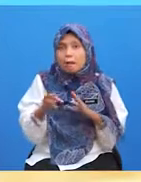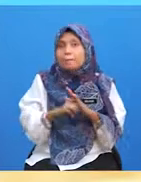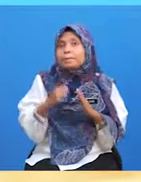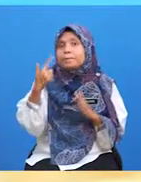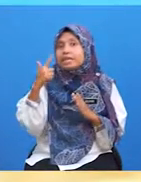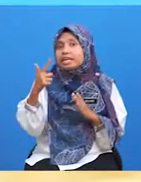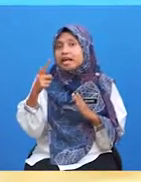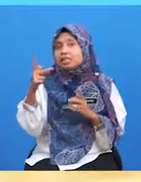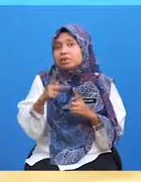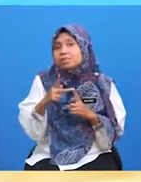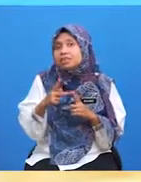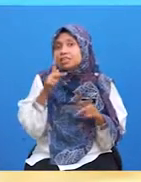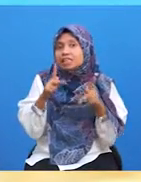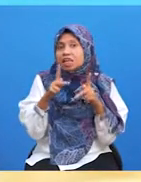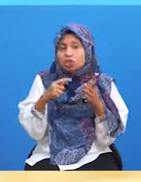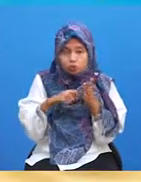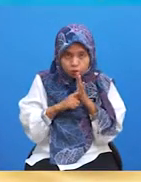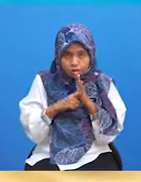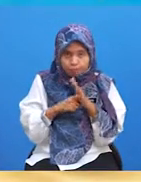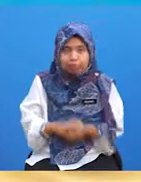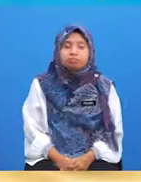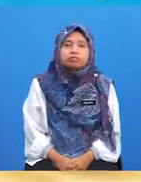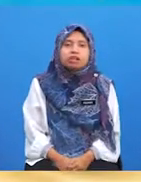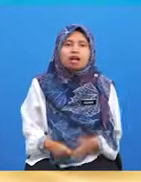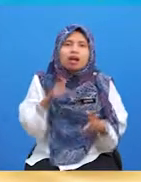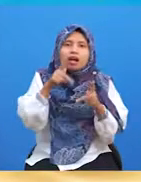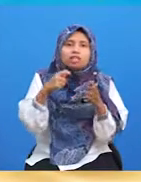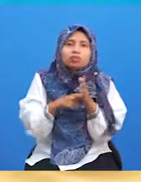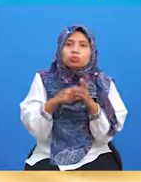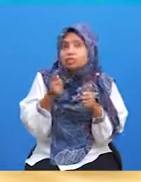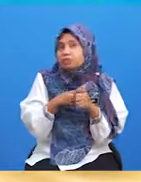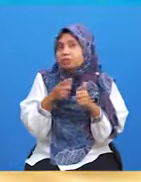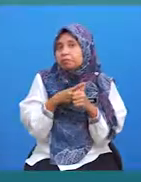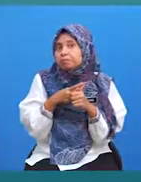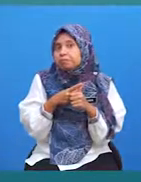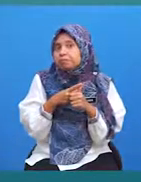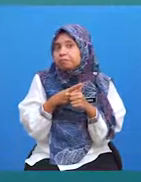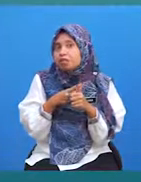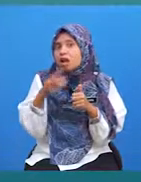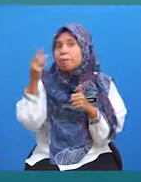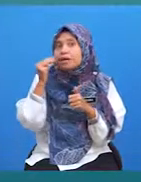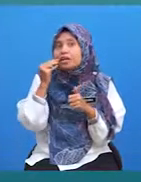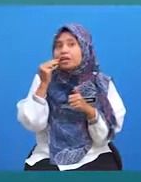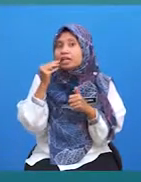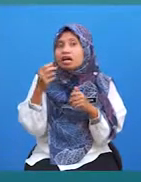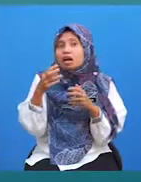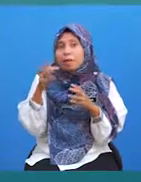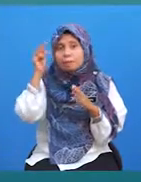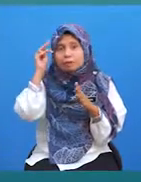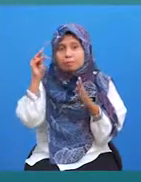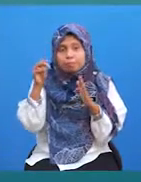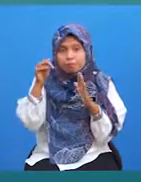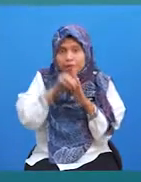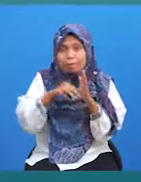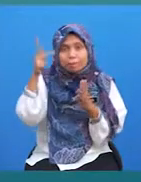melihat kepada kata kunci. Kata kunci yang pertama, Maria mempercayai